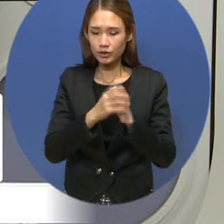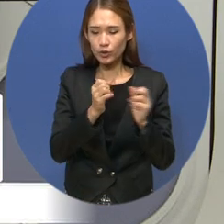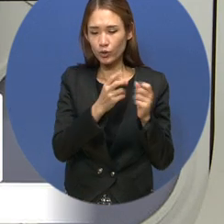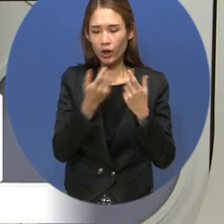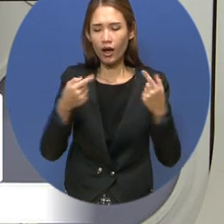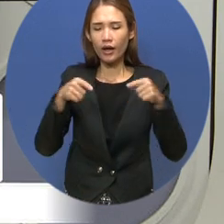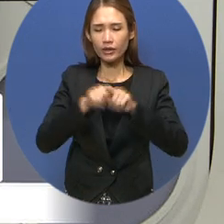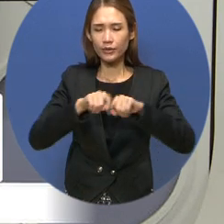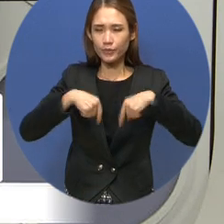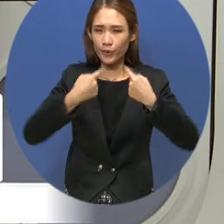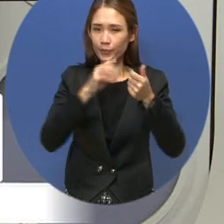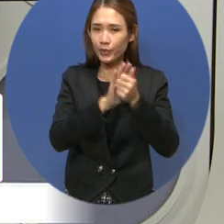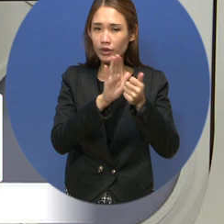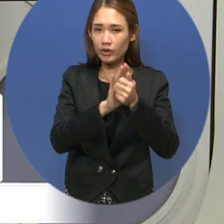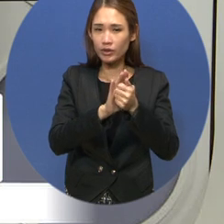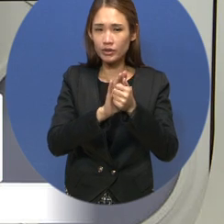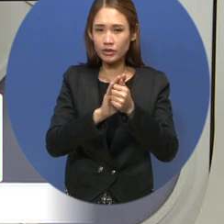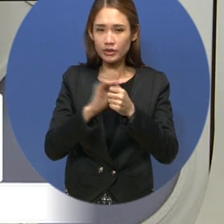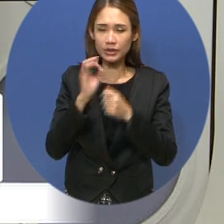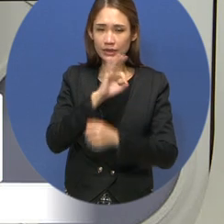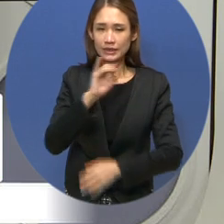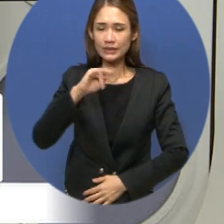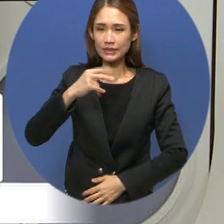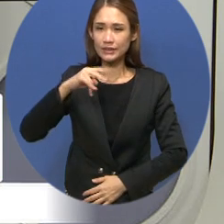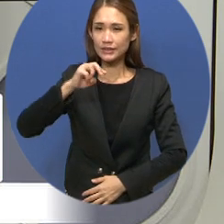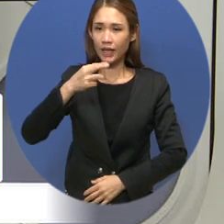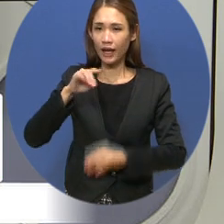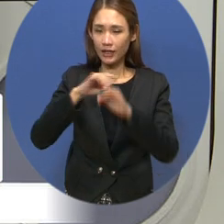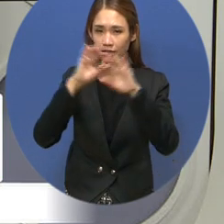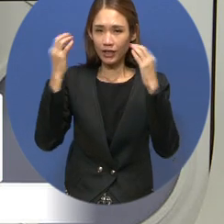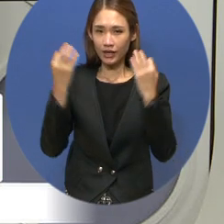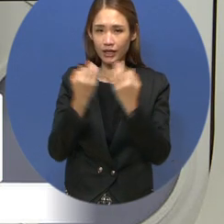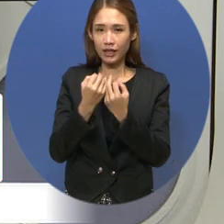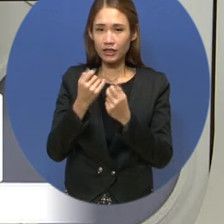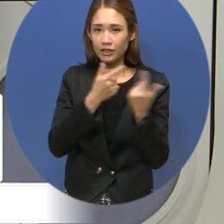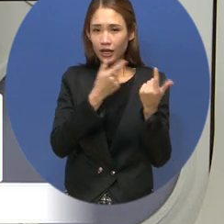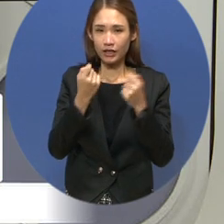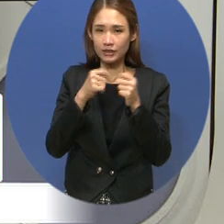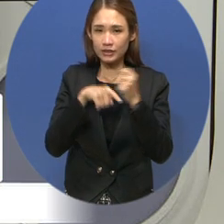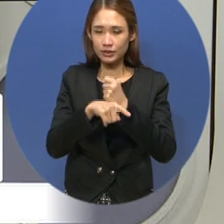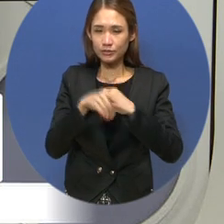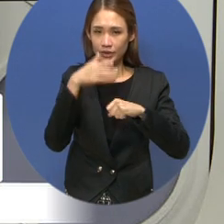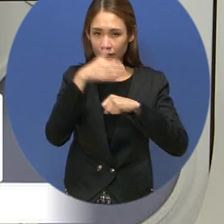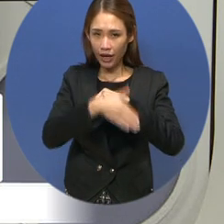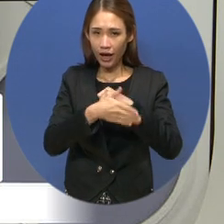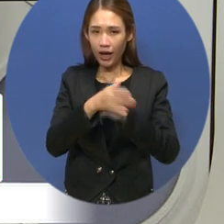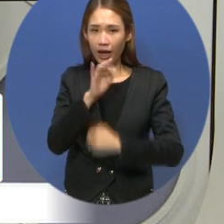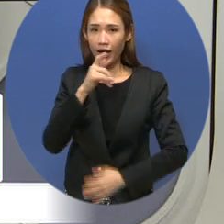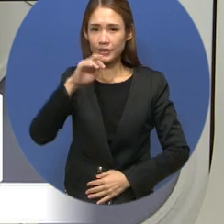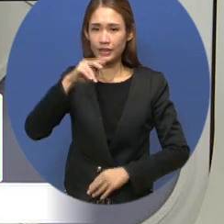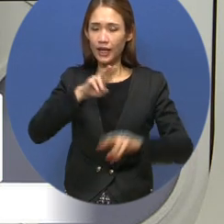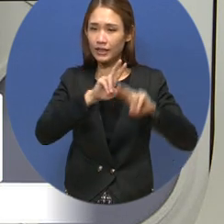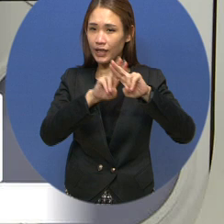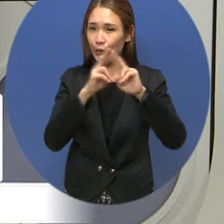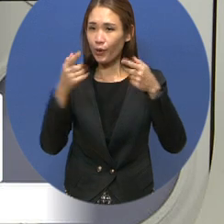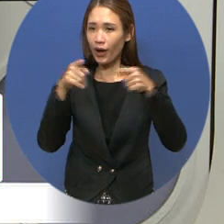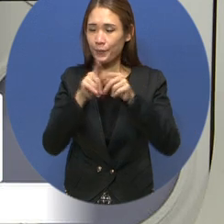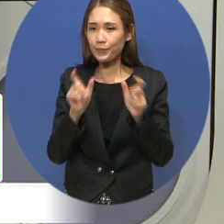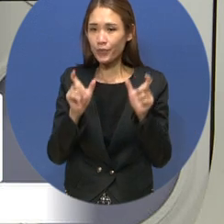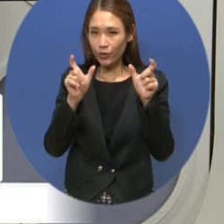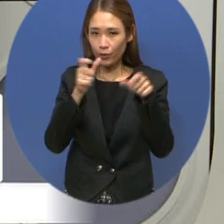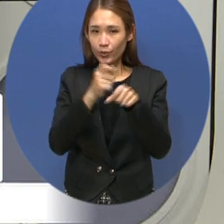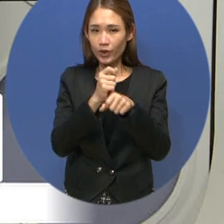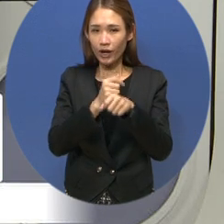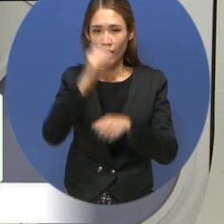있는데요 인스타그램에서 같음 을 의미하는 사진이나 영상을 해시태그 와 함께 올리고 한국